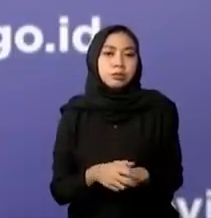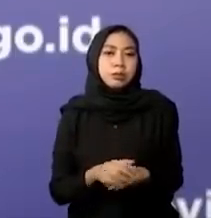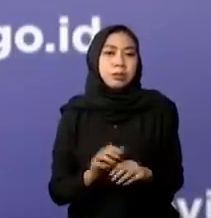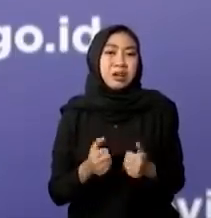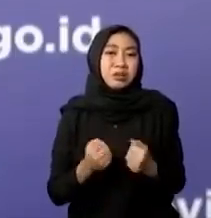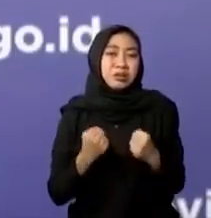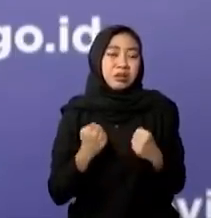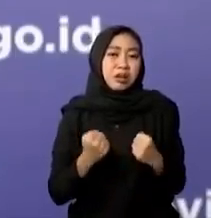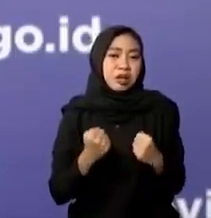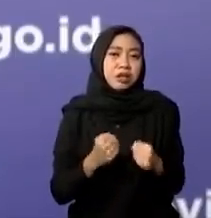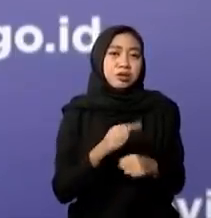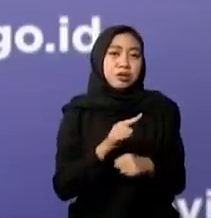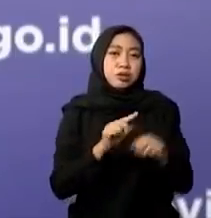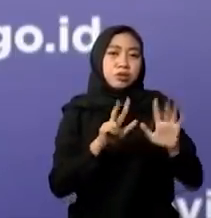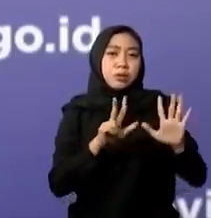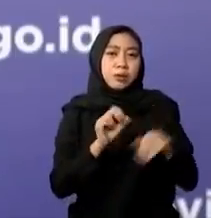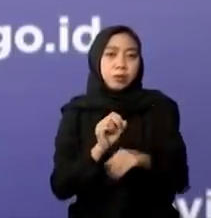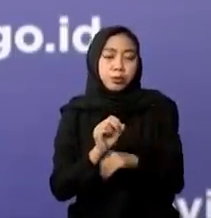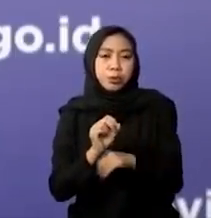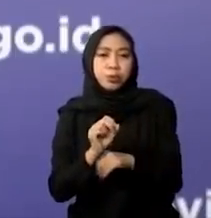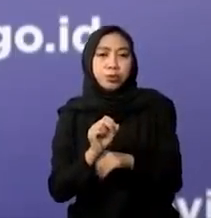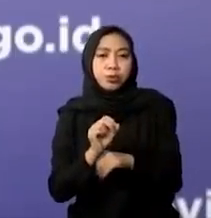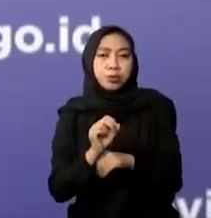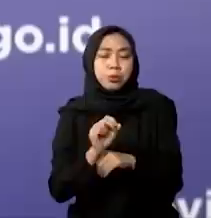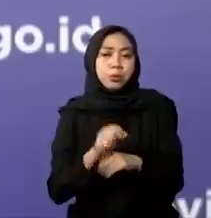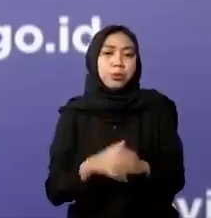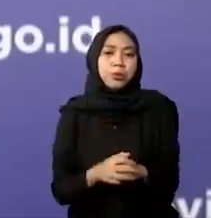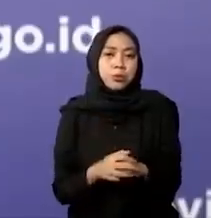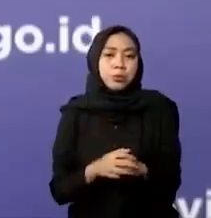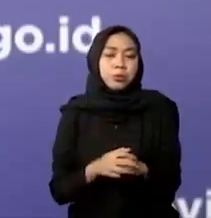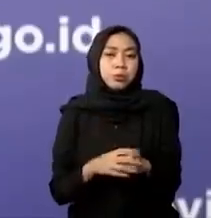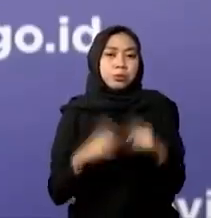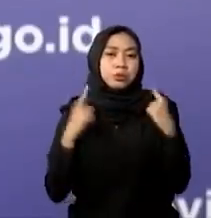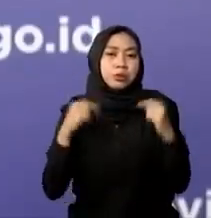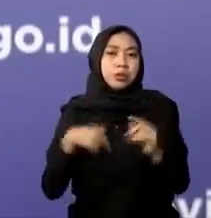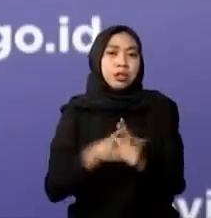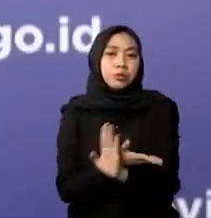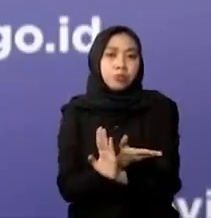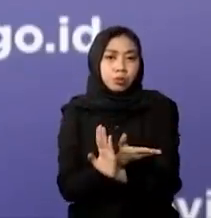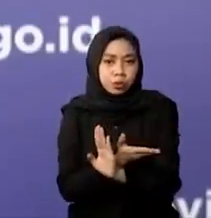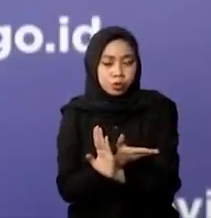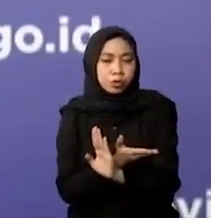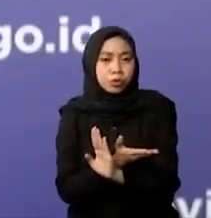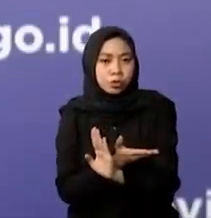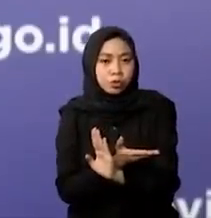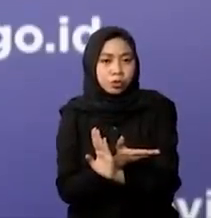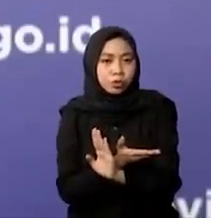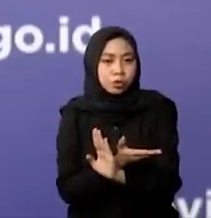sembuh 180 orang kemudian Jawa Timur